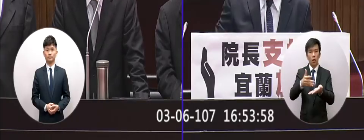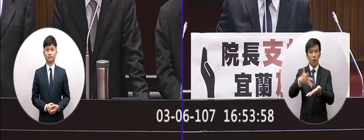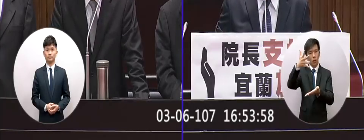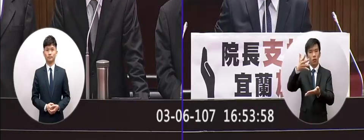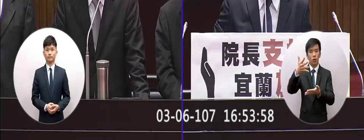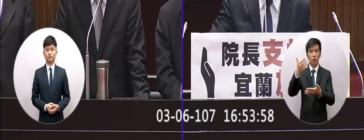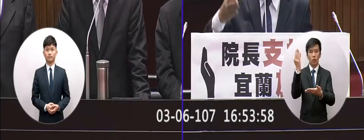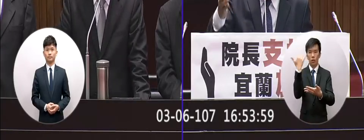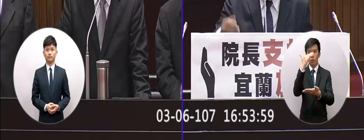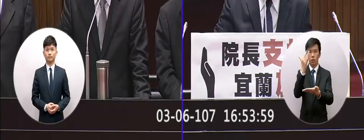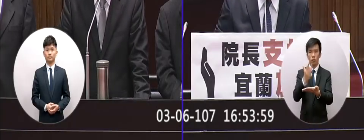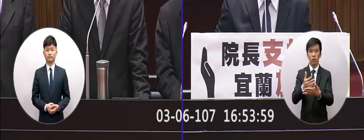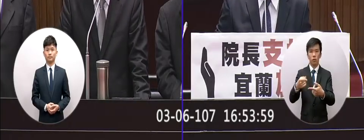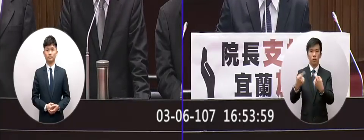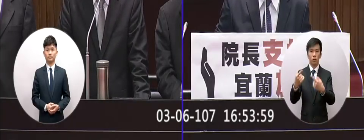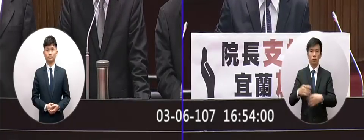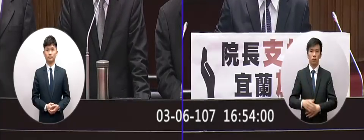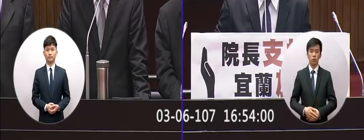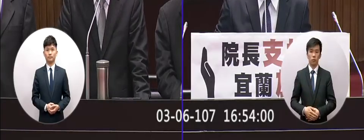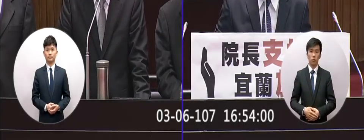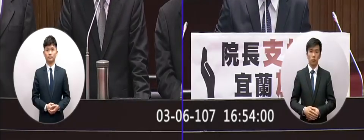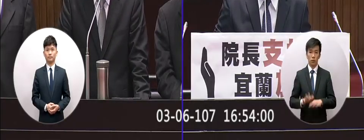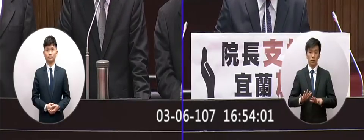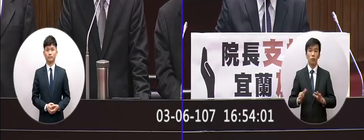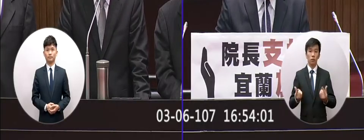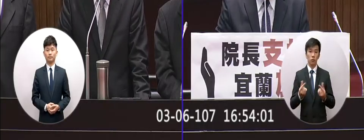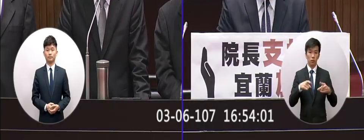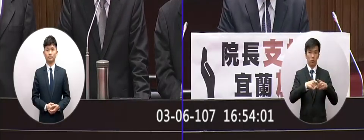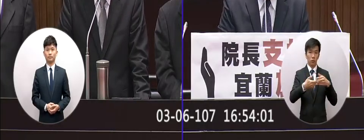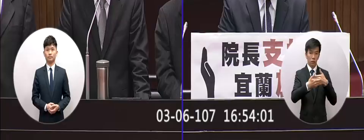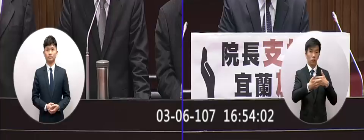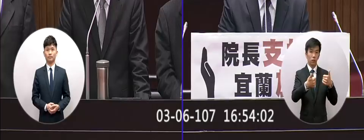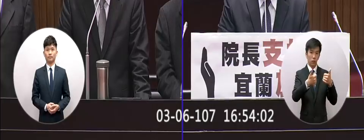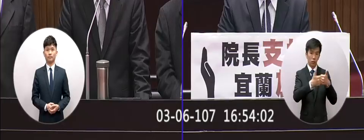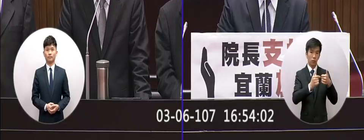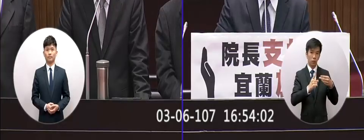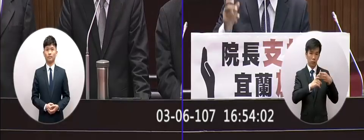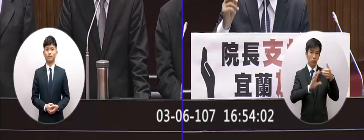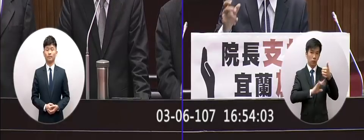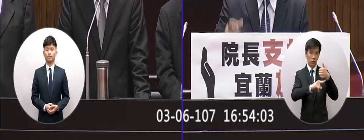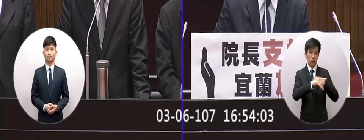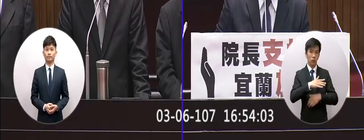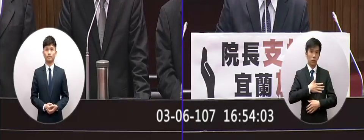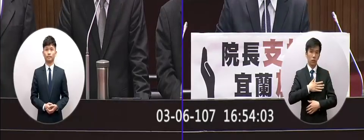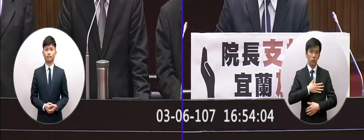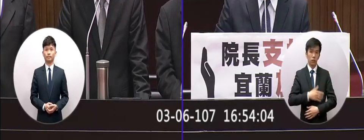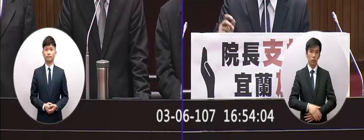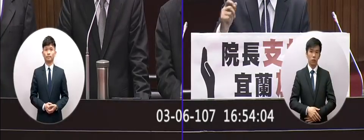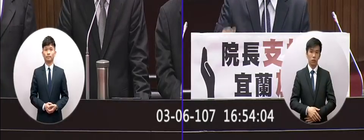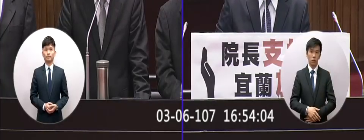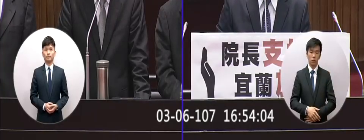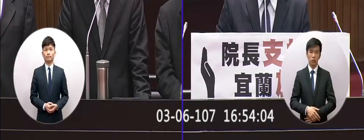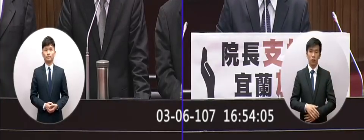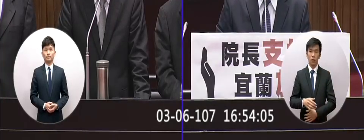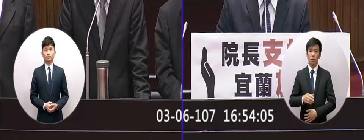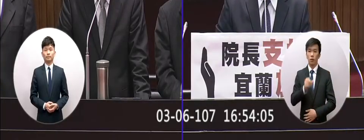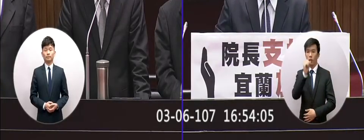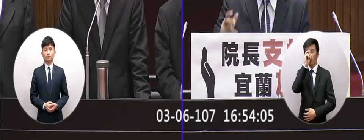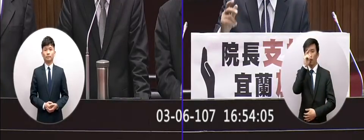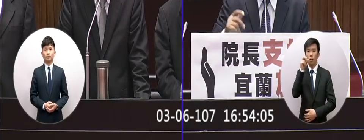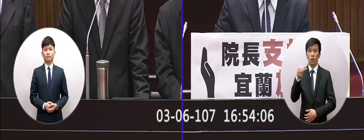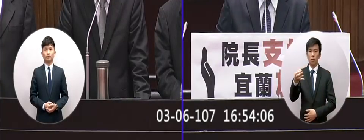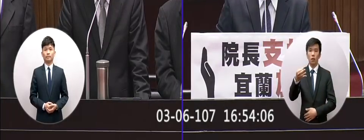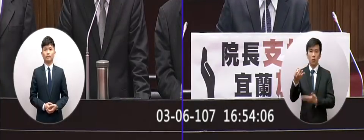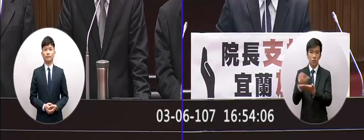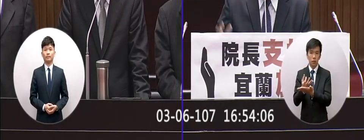们的代理县长现在也作为工程会的主委，他应该深刻的感受到哈，就是因为我们的这个财政不足啊，所